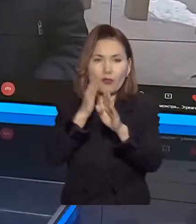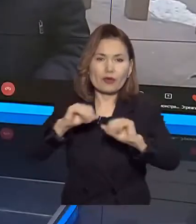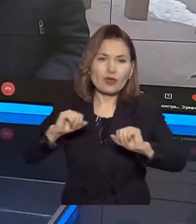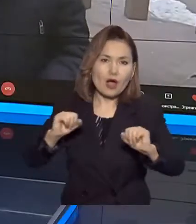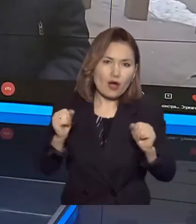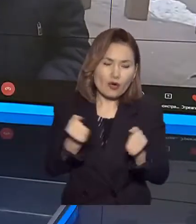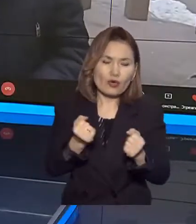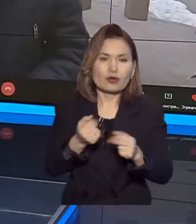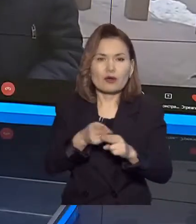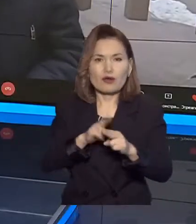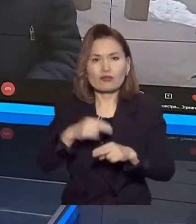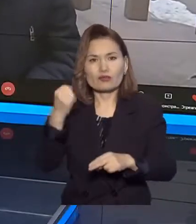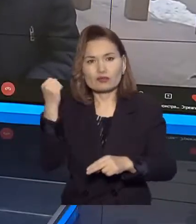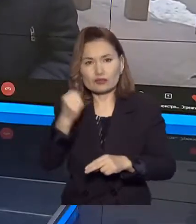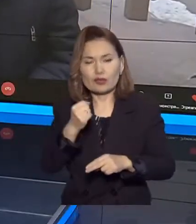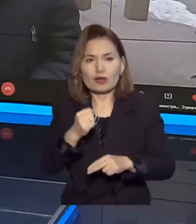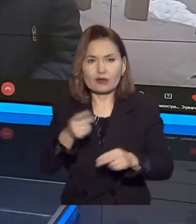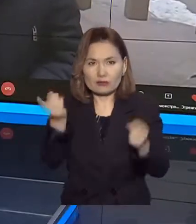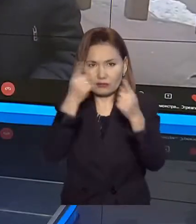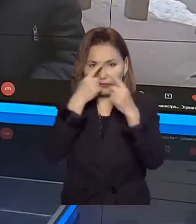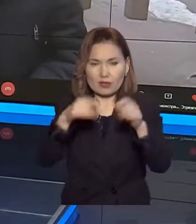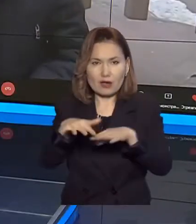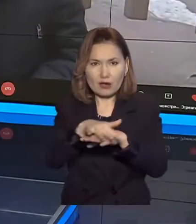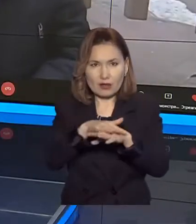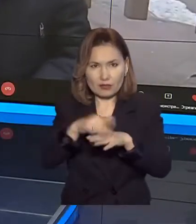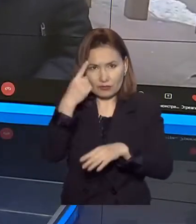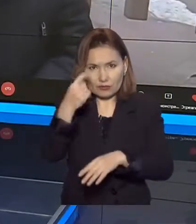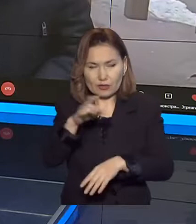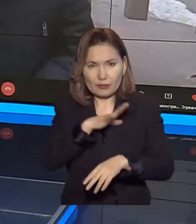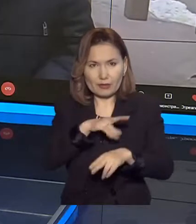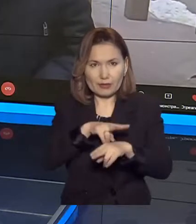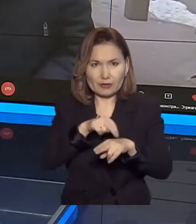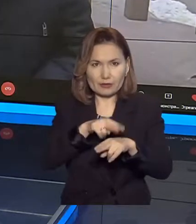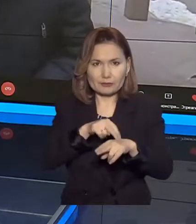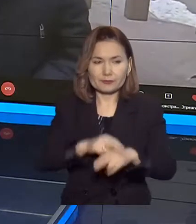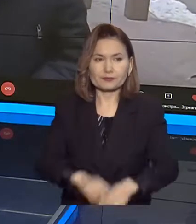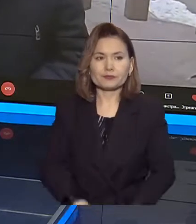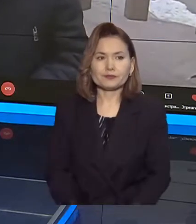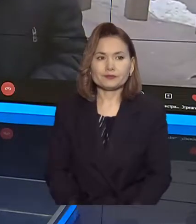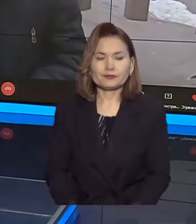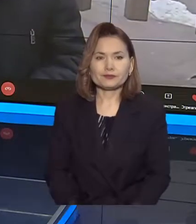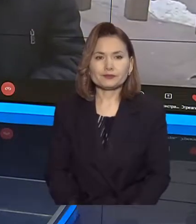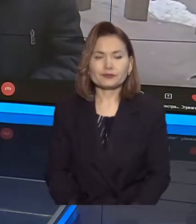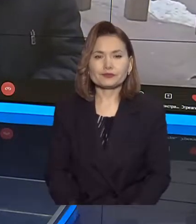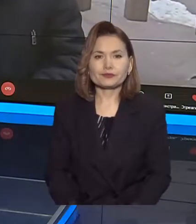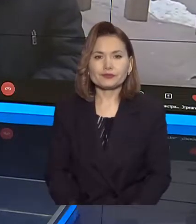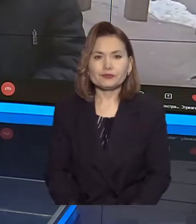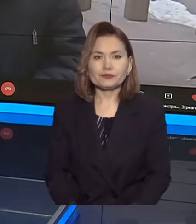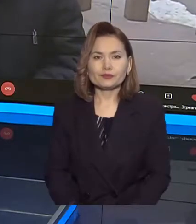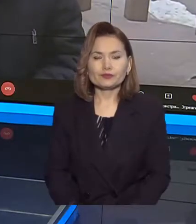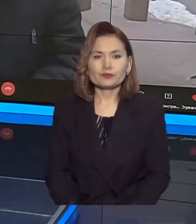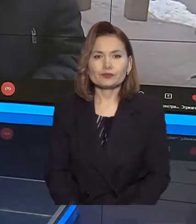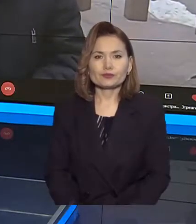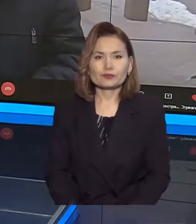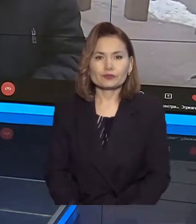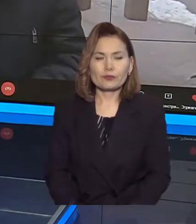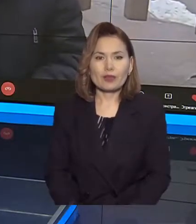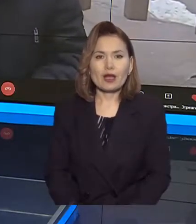райы тұрақсыз болады деп болжанған. Алла, біздегі бар ақпарат осы. Сөз кезегі өзіңде. Рахмет, Қуан.